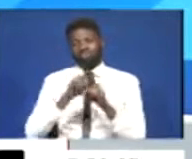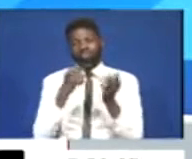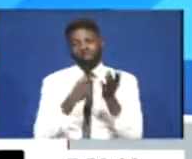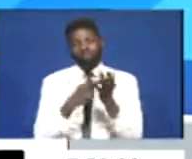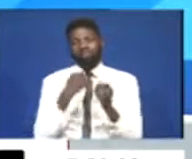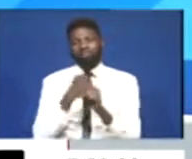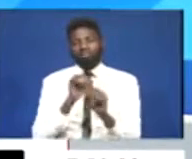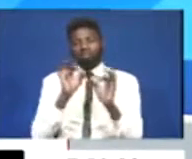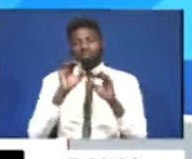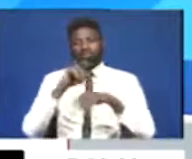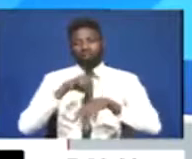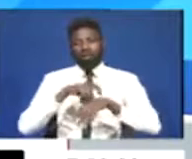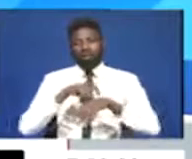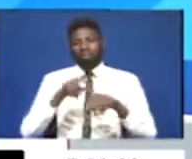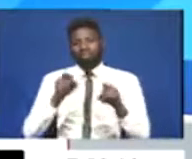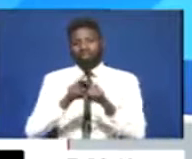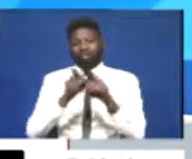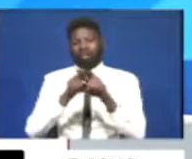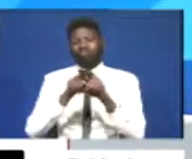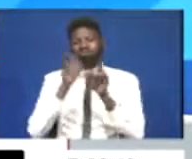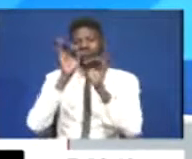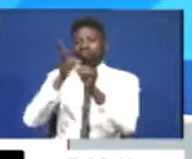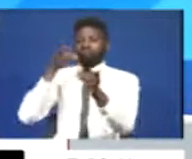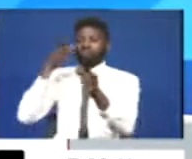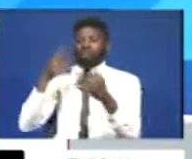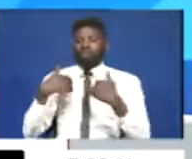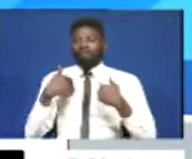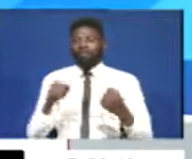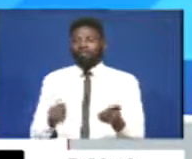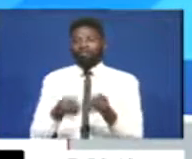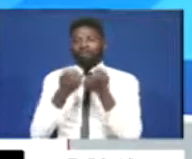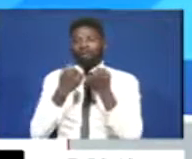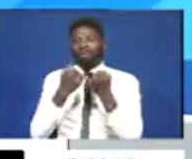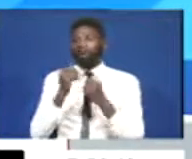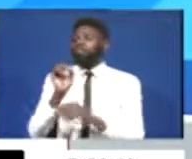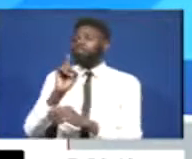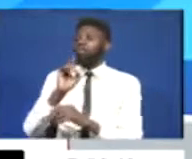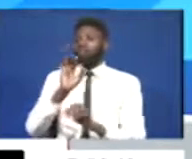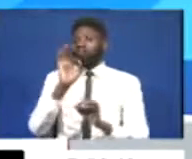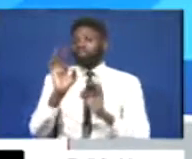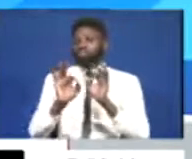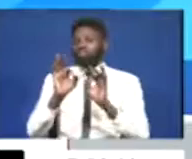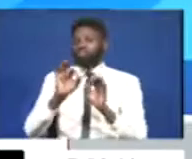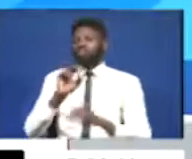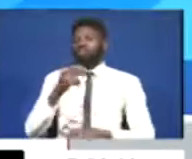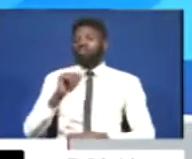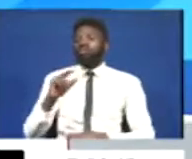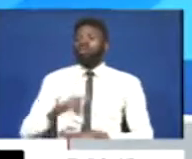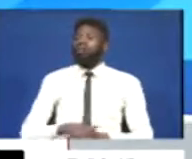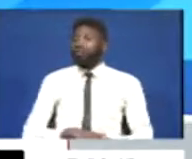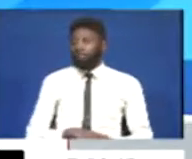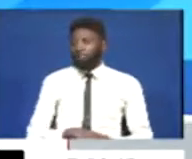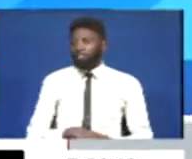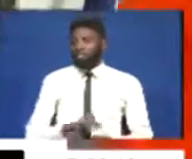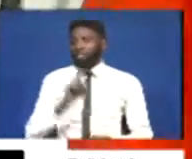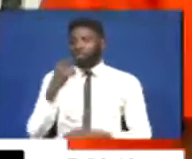ya mchezo wa Vishale yaliyoandaliwa katika ukumbi wa Chata City Hall hapa mjini Nairobi. Mashindano hayo yalikuwa ya kwanza